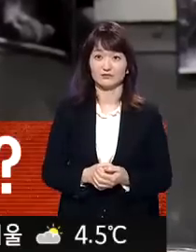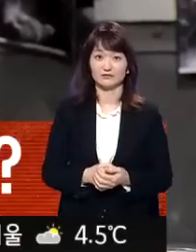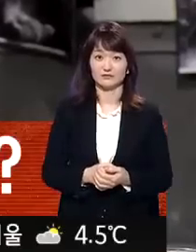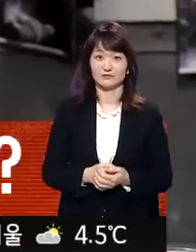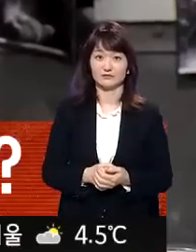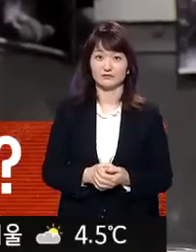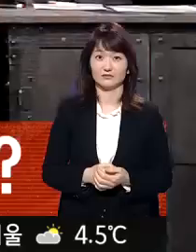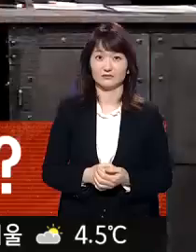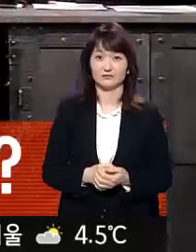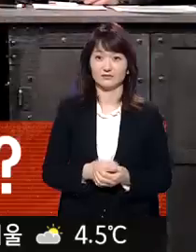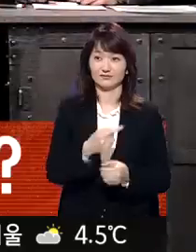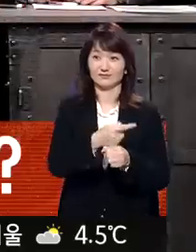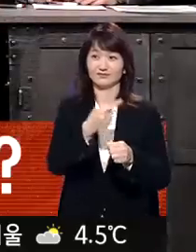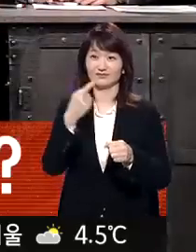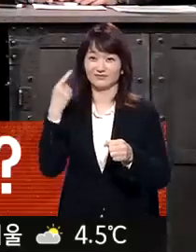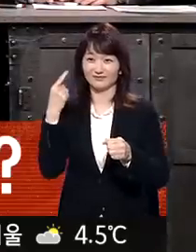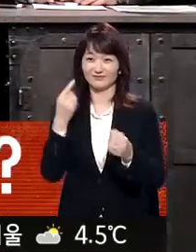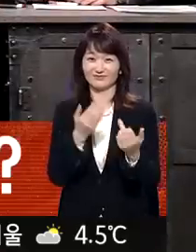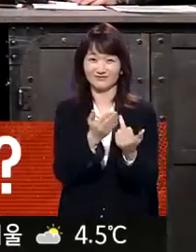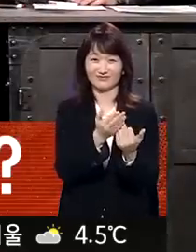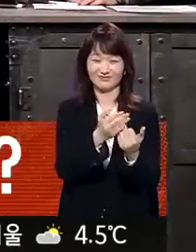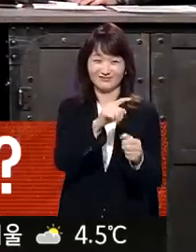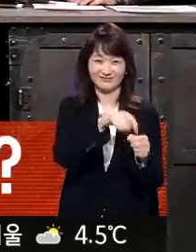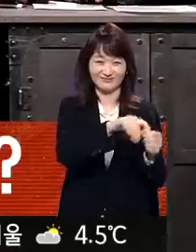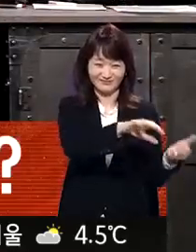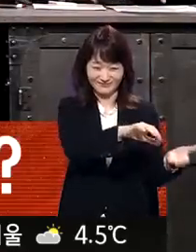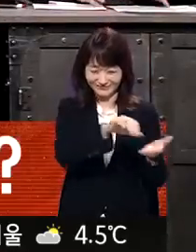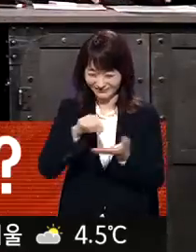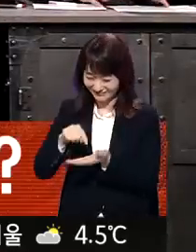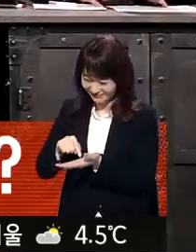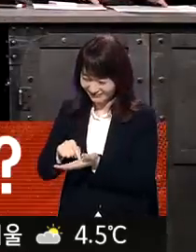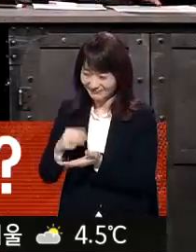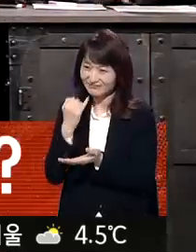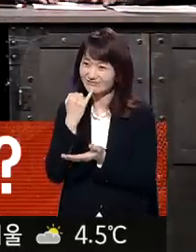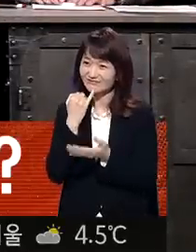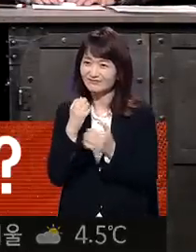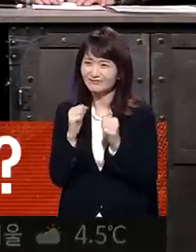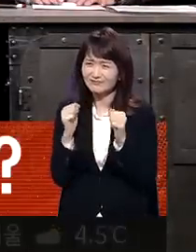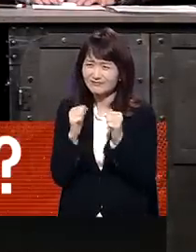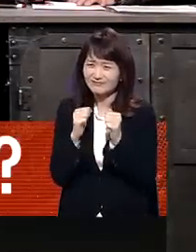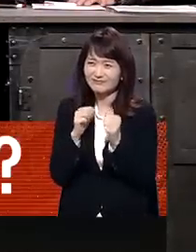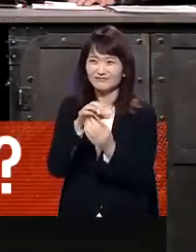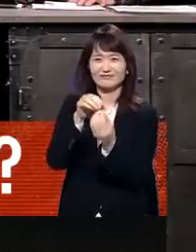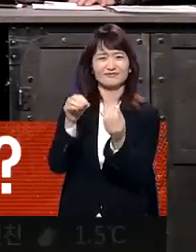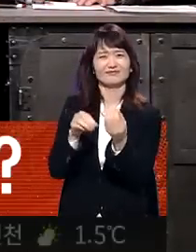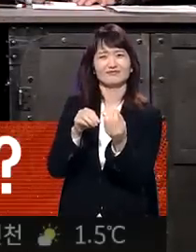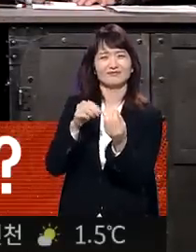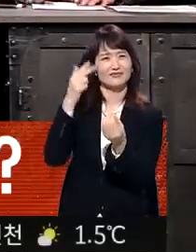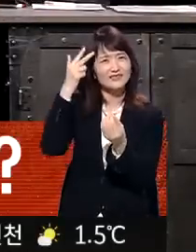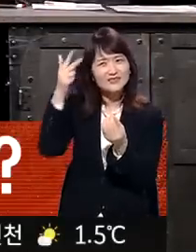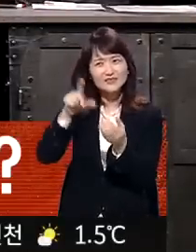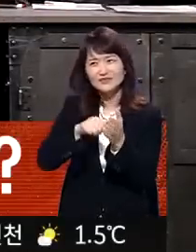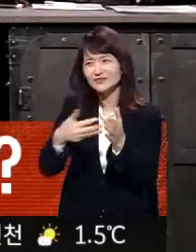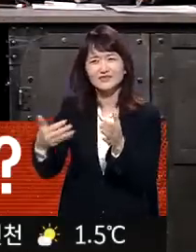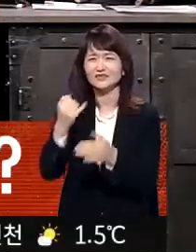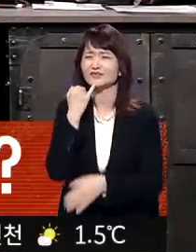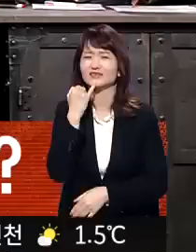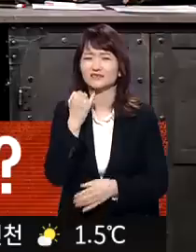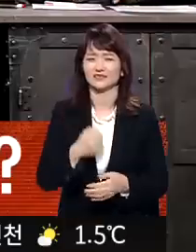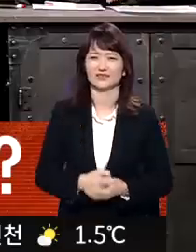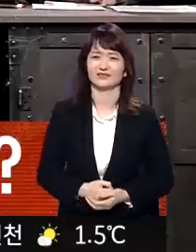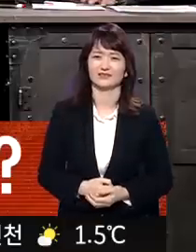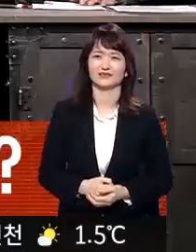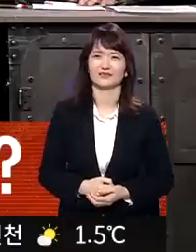유명한 거. 얼려놓으니까 괜찮아요. 여러분, 너무 만두, 냉동만두? 일주일 지난 거 아무 상관 없습니다. 요걸 너무